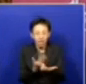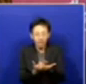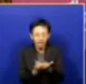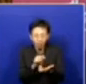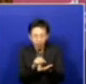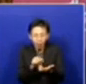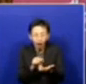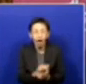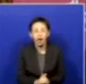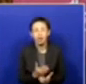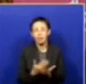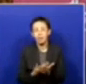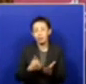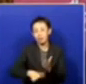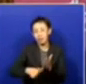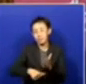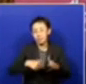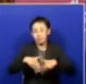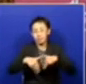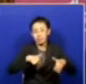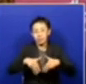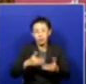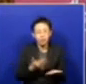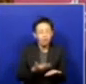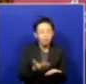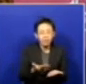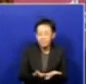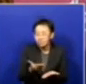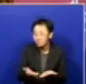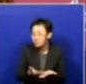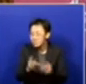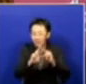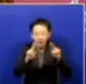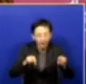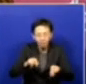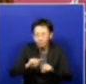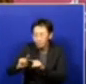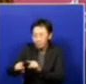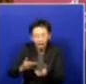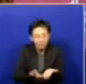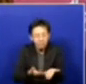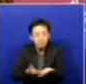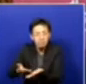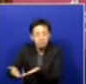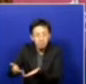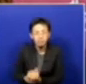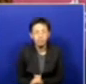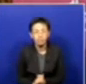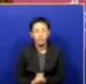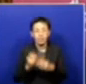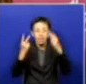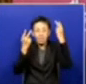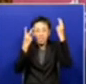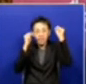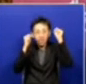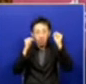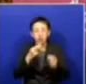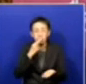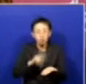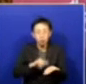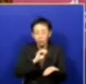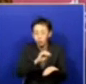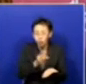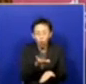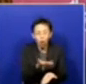ของพี่น้องประชาชนแล้วก็ไปซื้อของตามร้านโชว์ห่วยที่ท่านนายกรัฐมนตรีได้ส่งจดหมายขอเงินเข้าไปในที่สุ